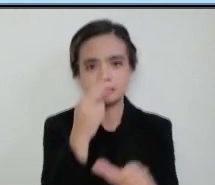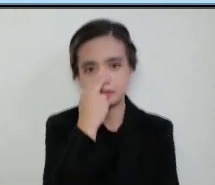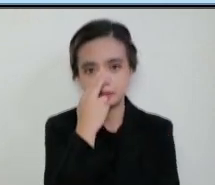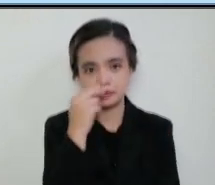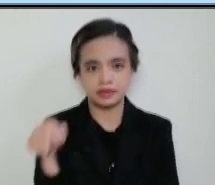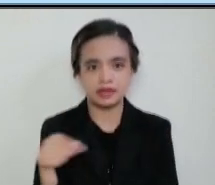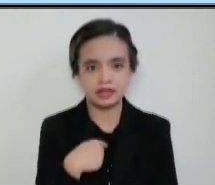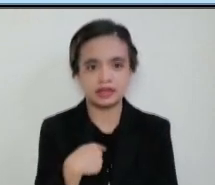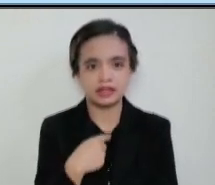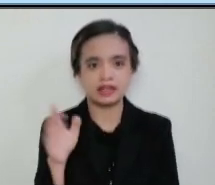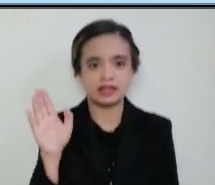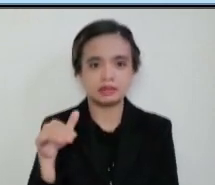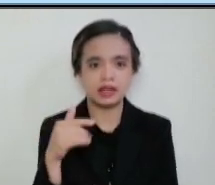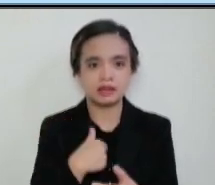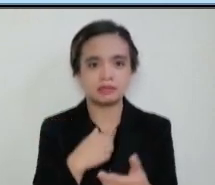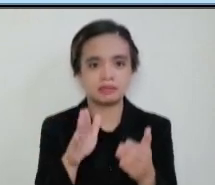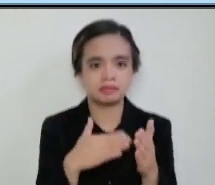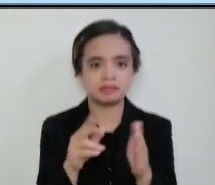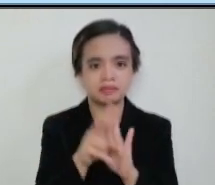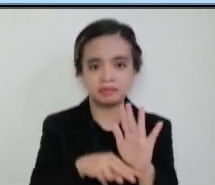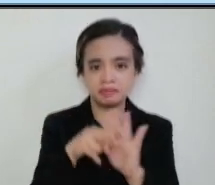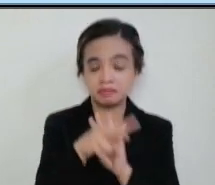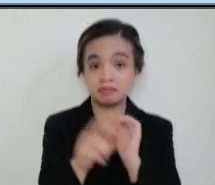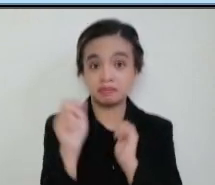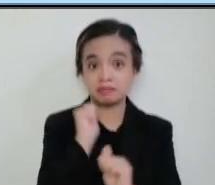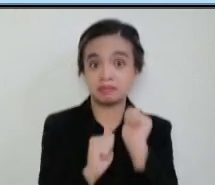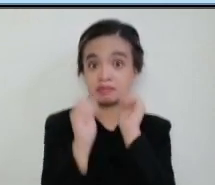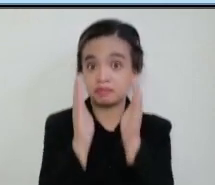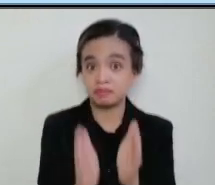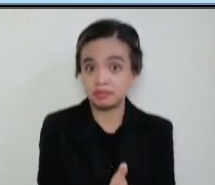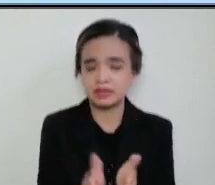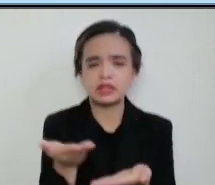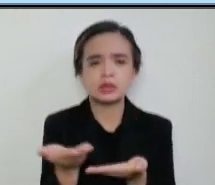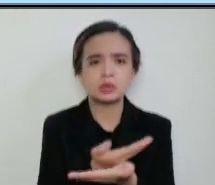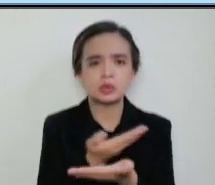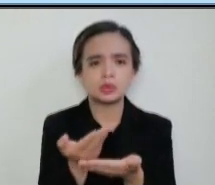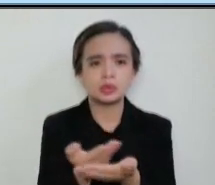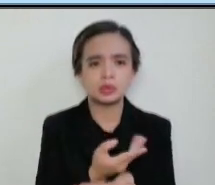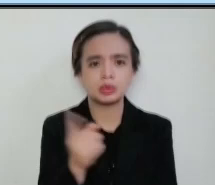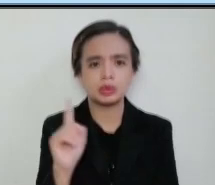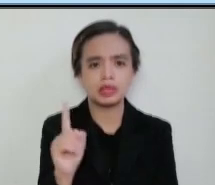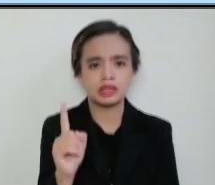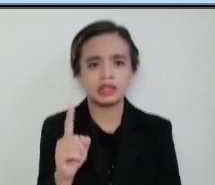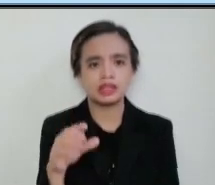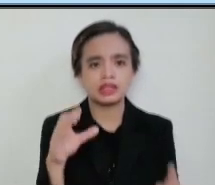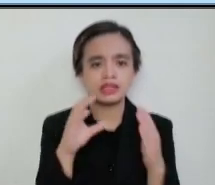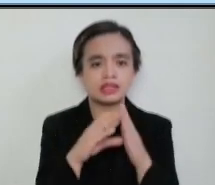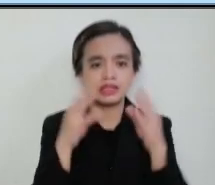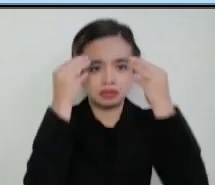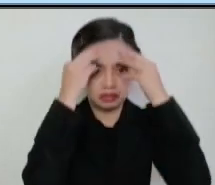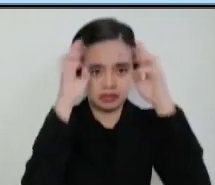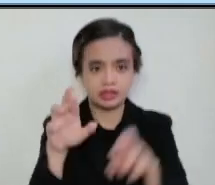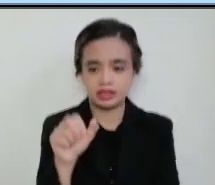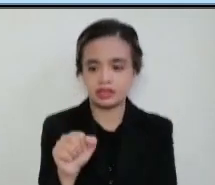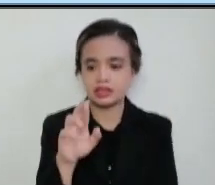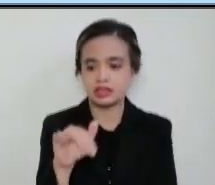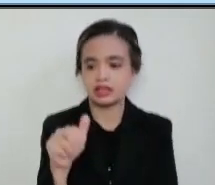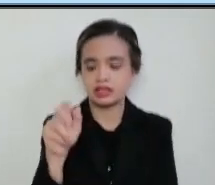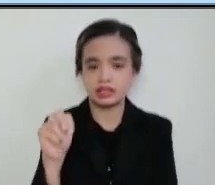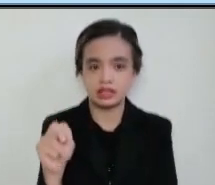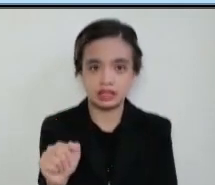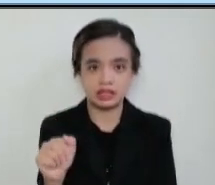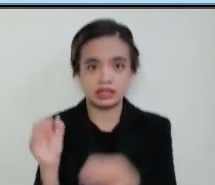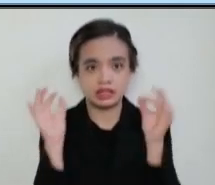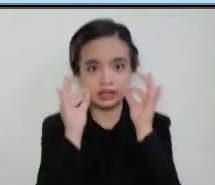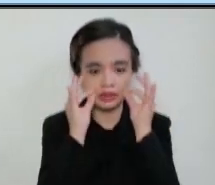video. Gumanap ang aktor bilang isang bagong halal na city mayor at si Ariana ay isang cat mom na naging stalker ng